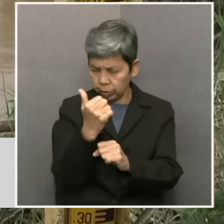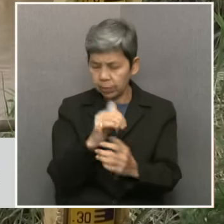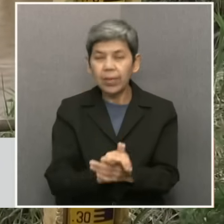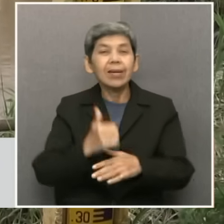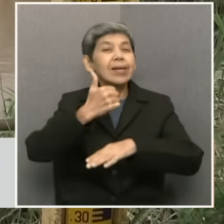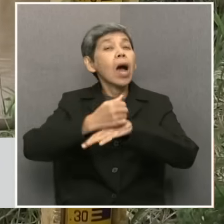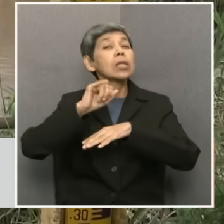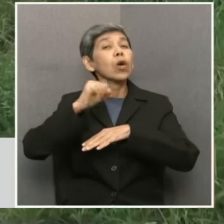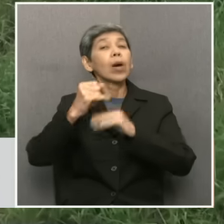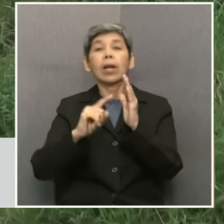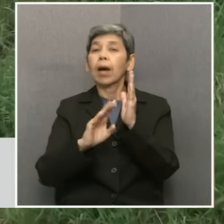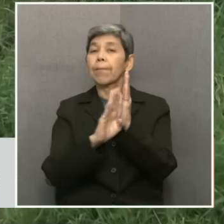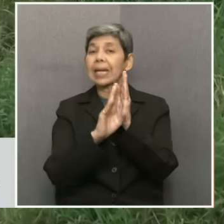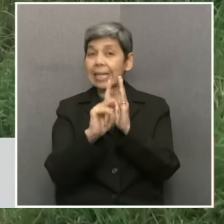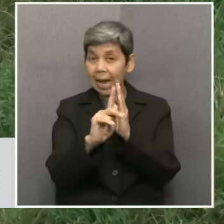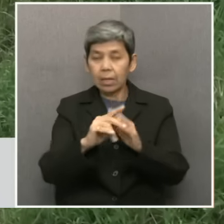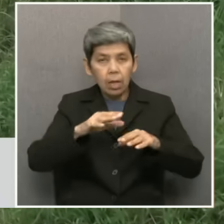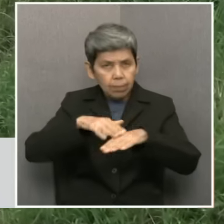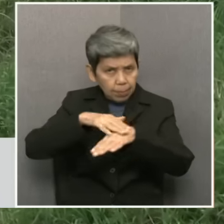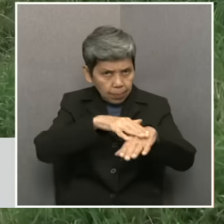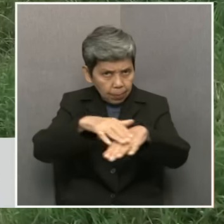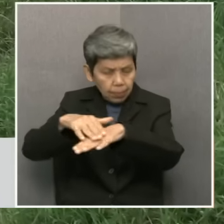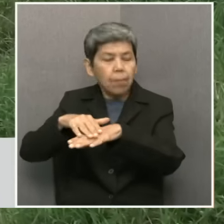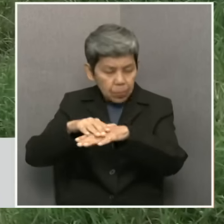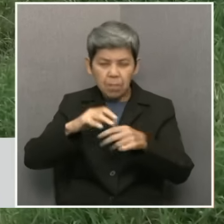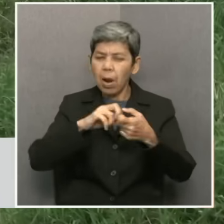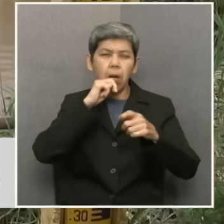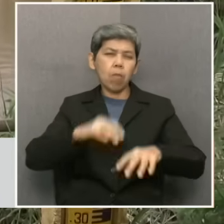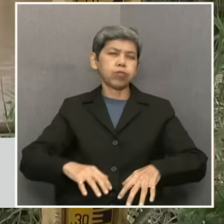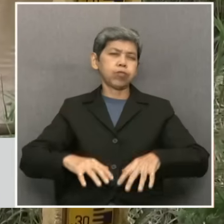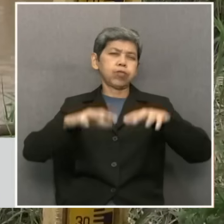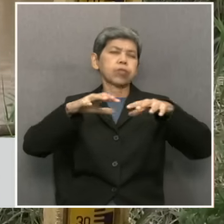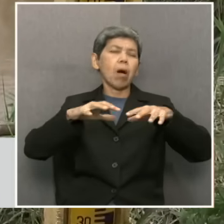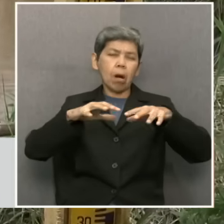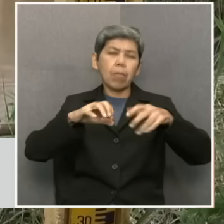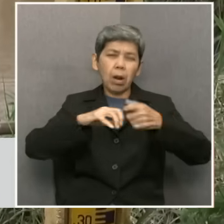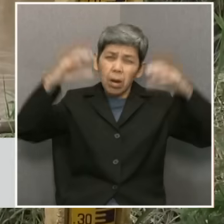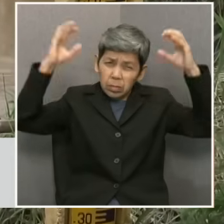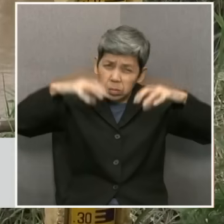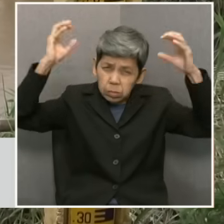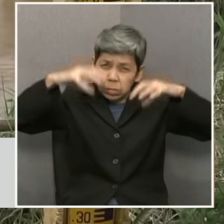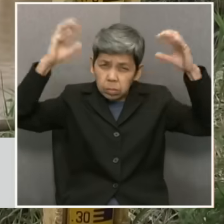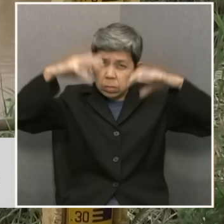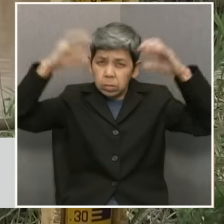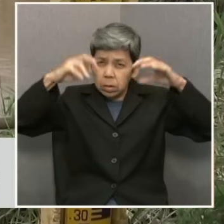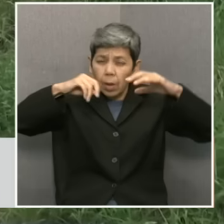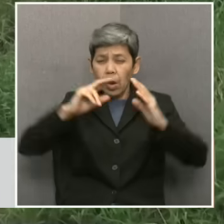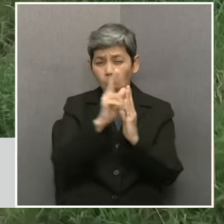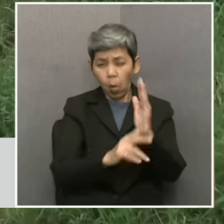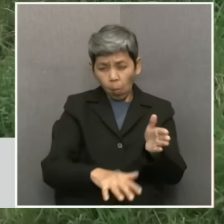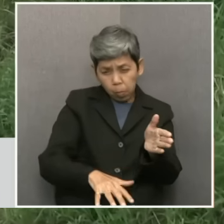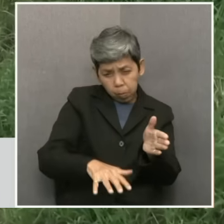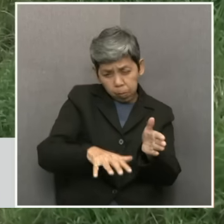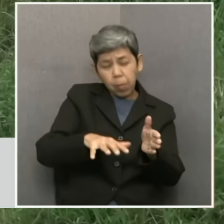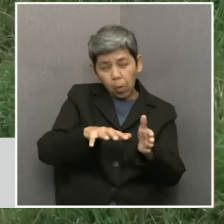ผู้ว่าราชการจังหวัดบึงกาประกาศพื้นที่ประสบภัยน้ำท่วมจากสถานการณ์ฝนตกหนักและน้ำโขงขึ้นสูง